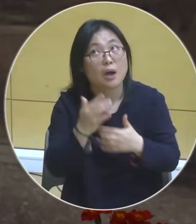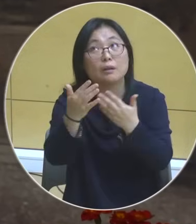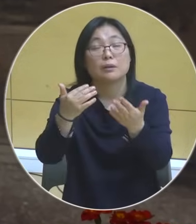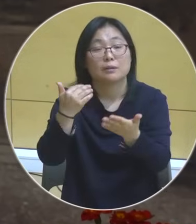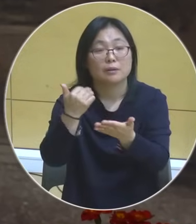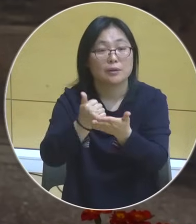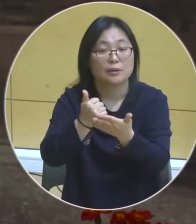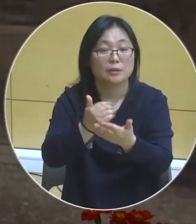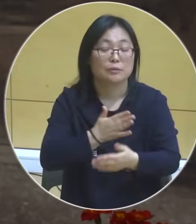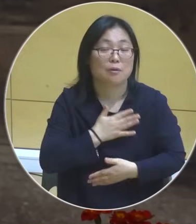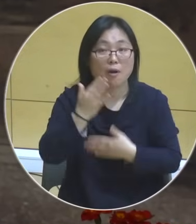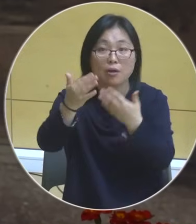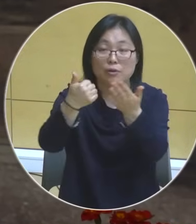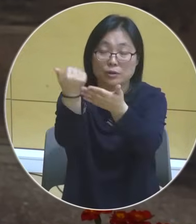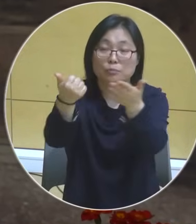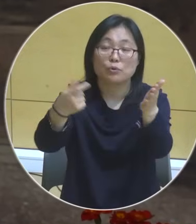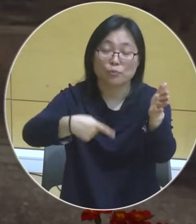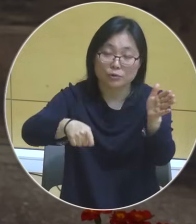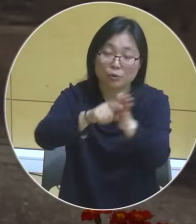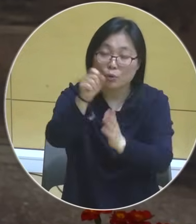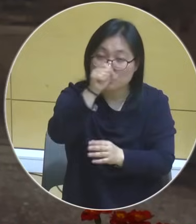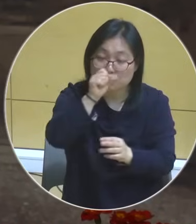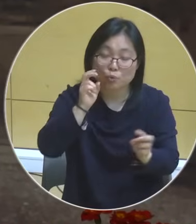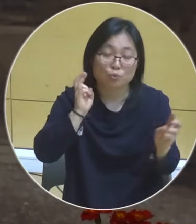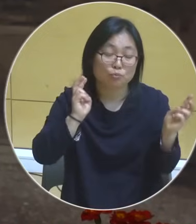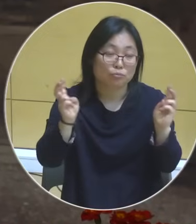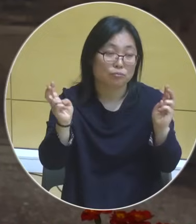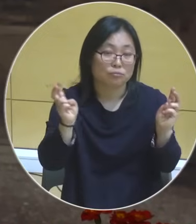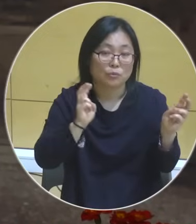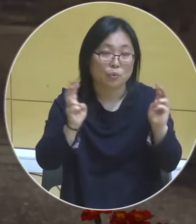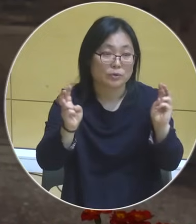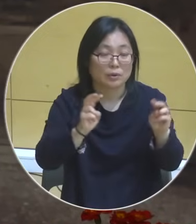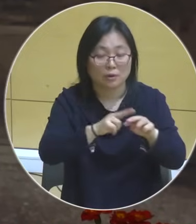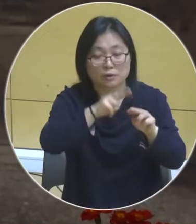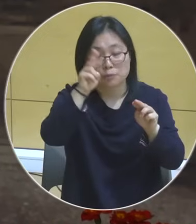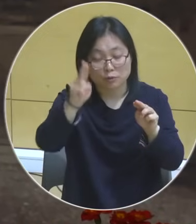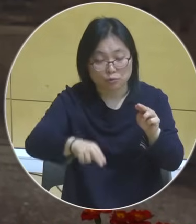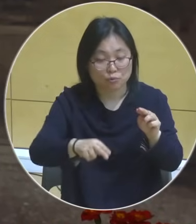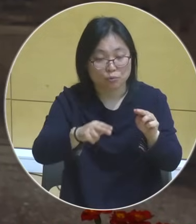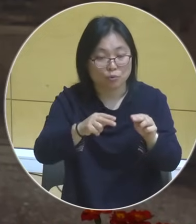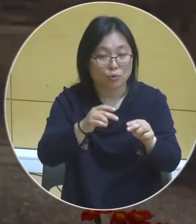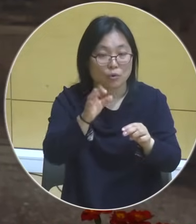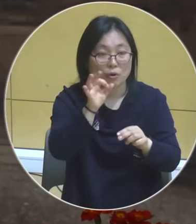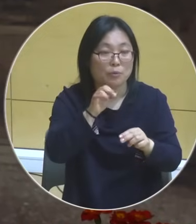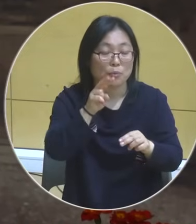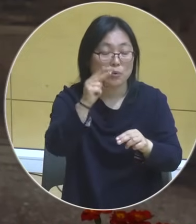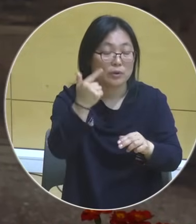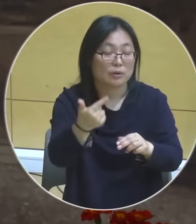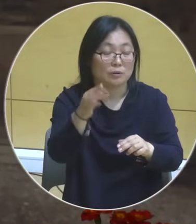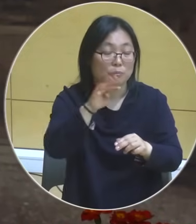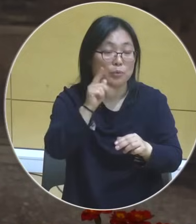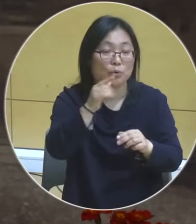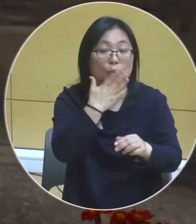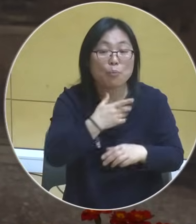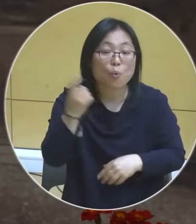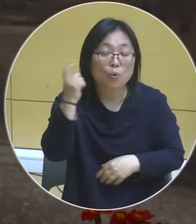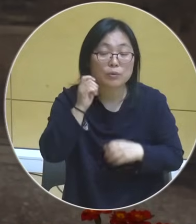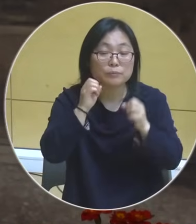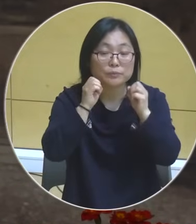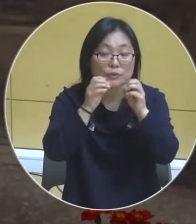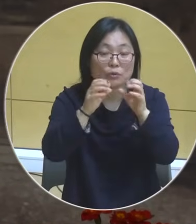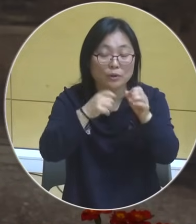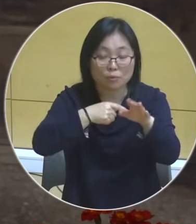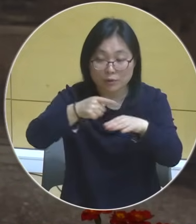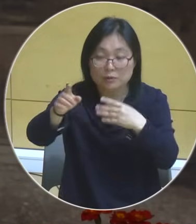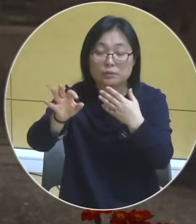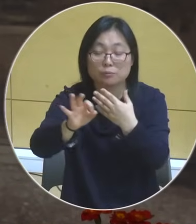하나님, 제가 하나님을 위하여 좋은 직장 그만두고 연변과기대에 복음을 전하러 내가 갔다면 있던 암도 나아야